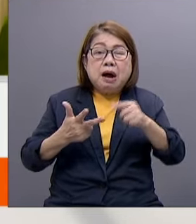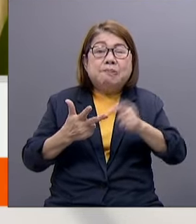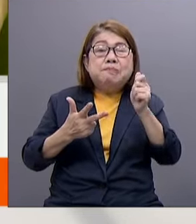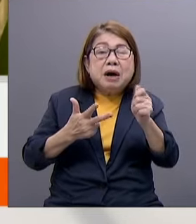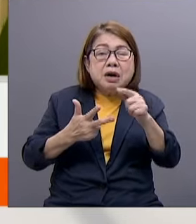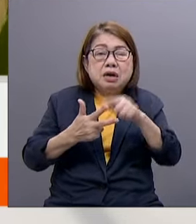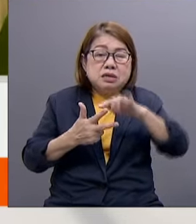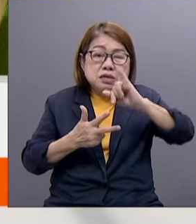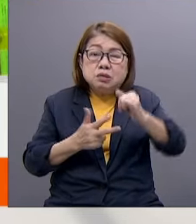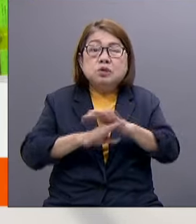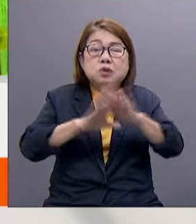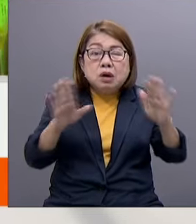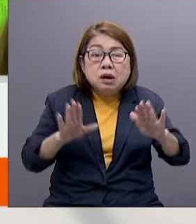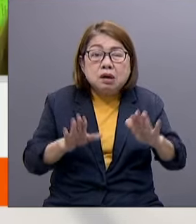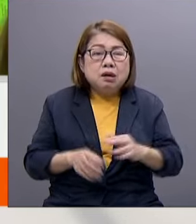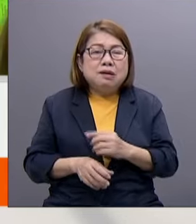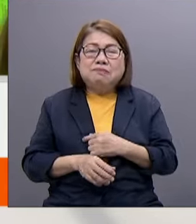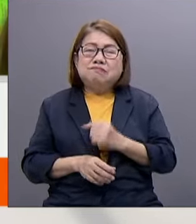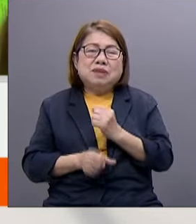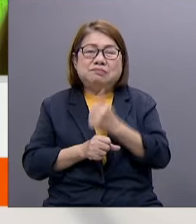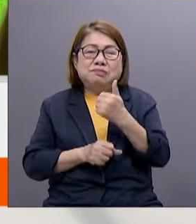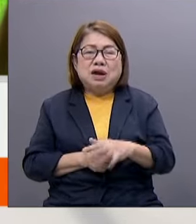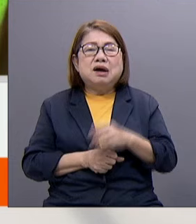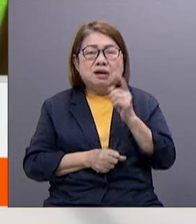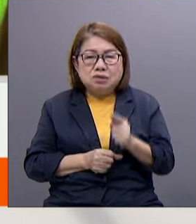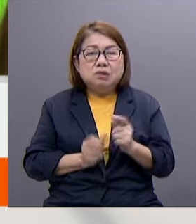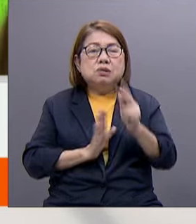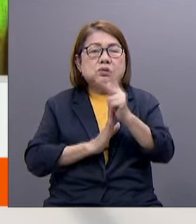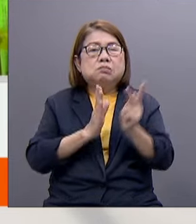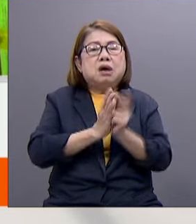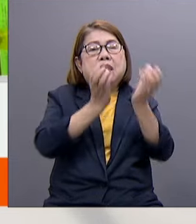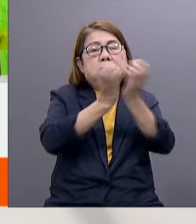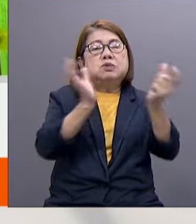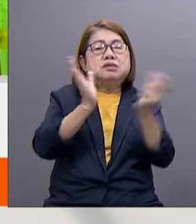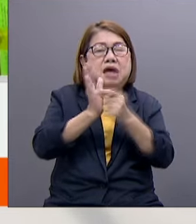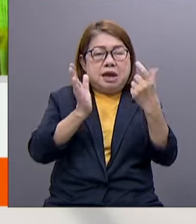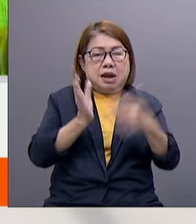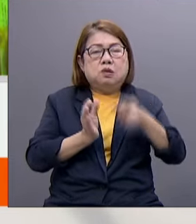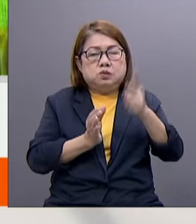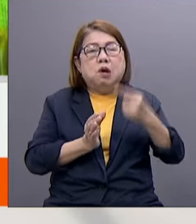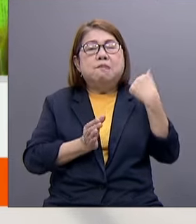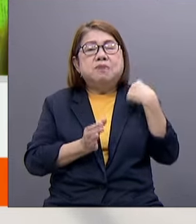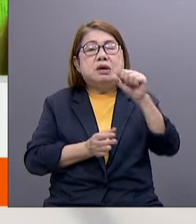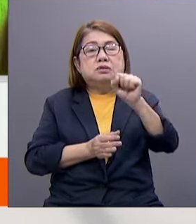ารัฐธรรมนูญยังระบุว่าต้องมีสว.จะไปแก้ไขระบบการเลือกตั้ง